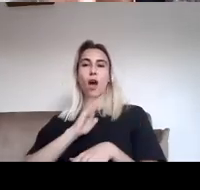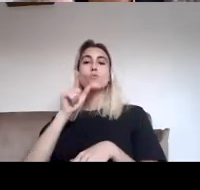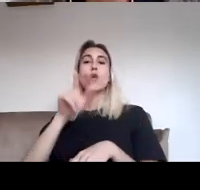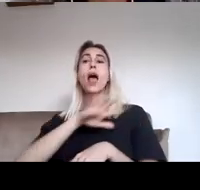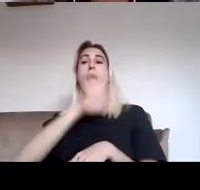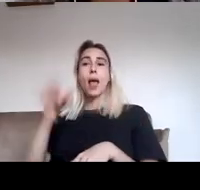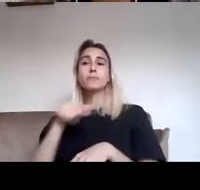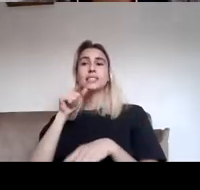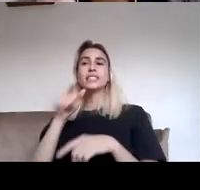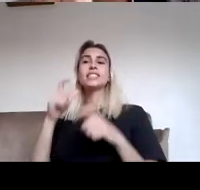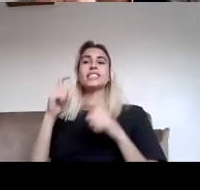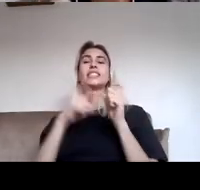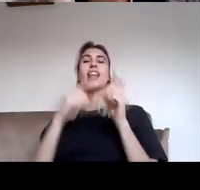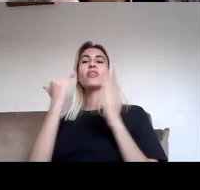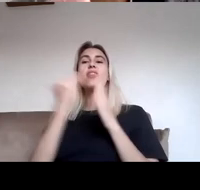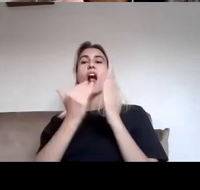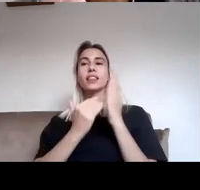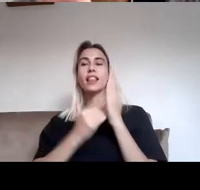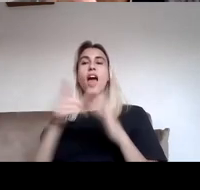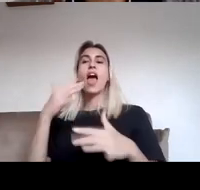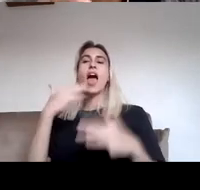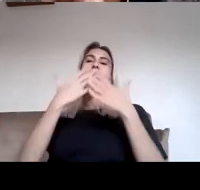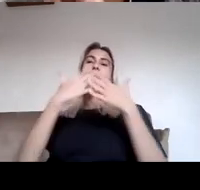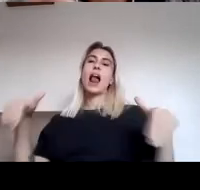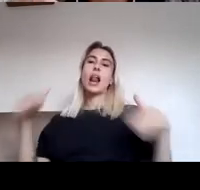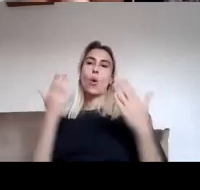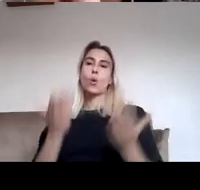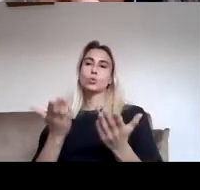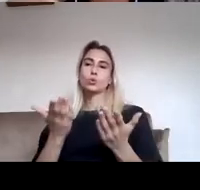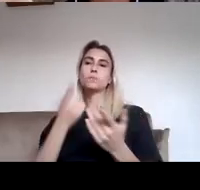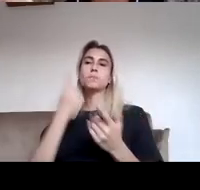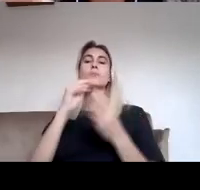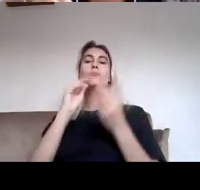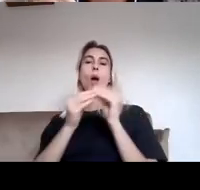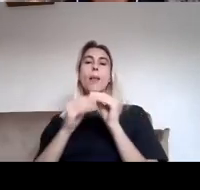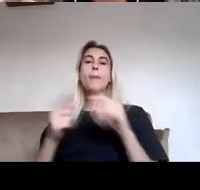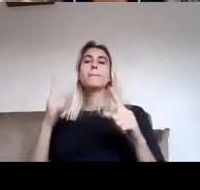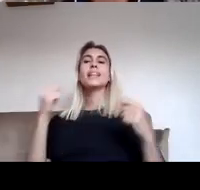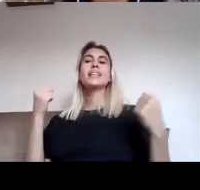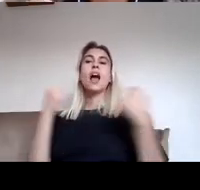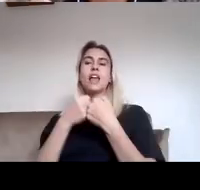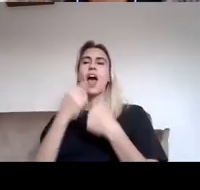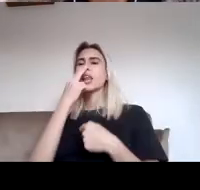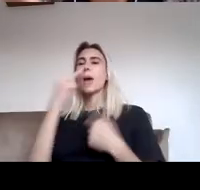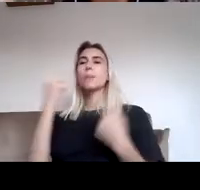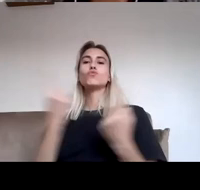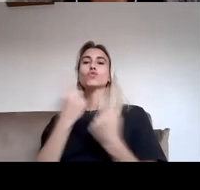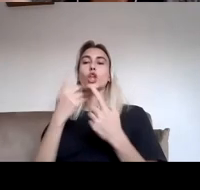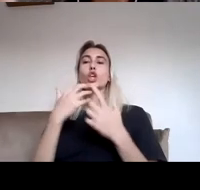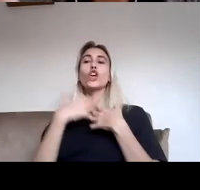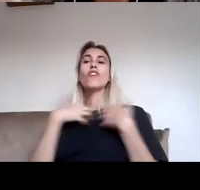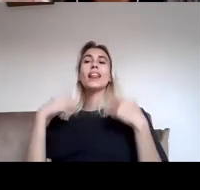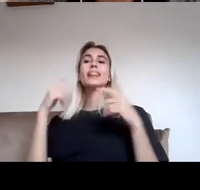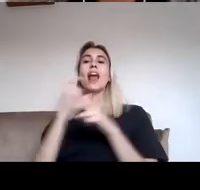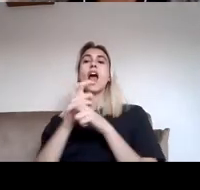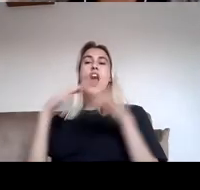bu standartlarla engelliyoruz. Yani bir problem, bir kaza, herhangi bir şekilde güvenliği tehlikeye atacak